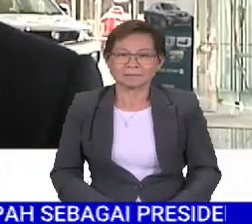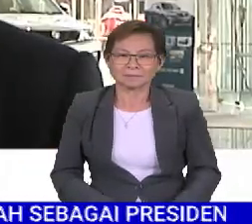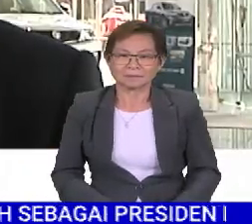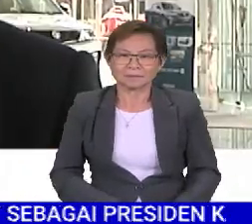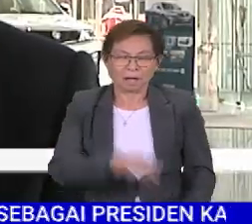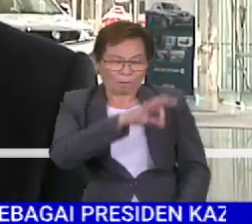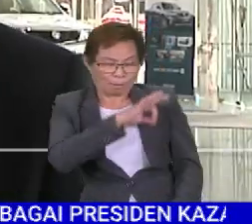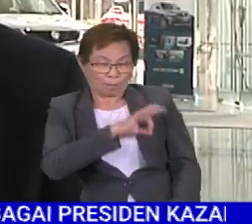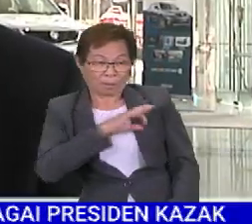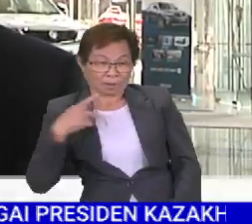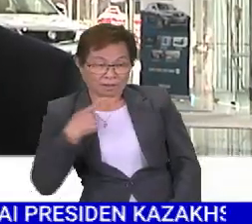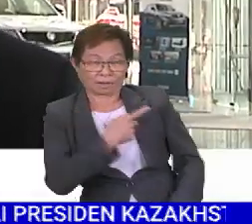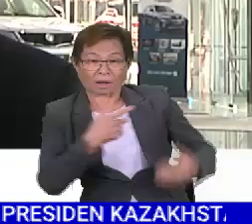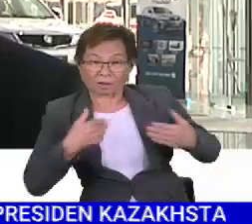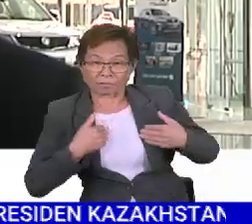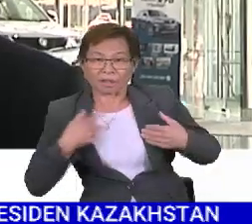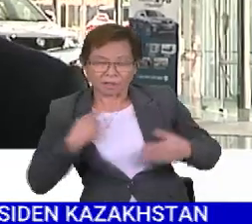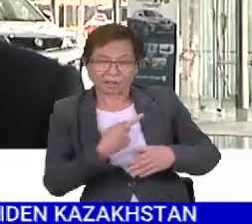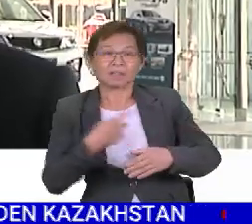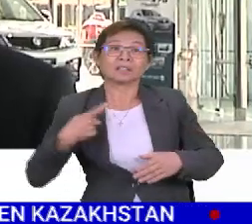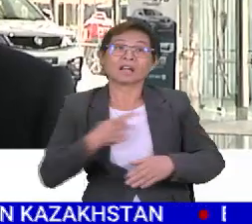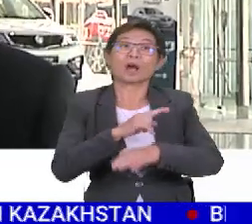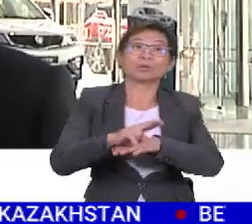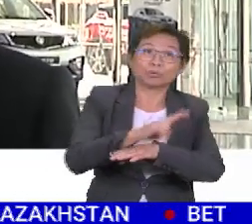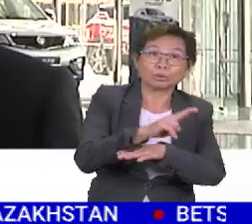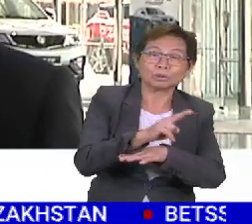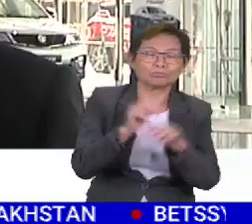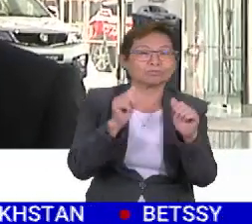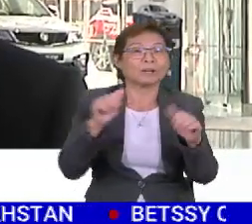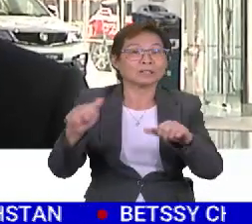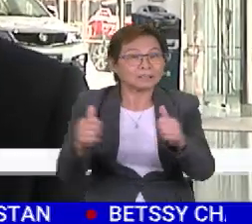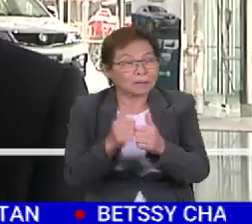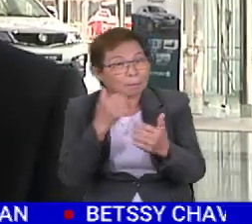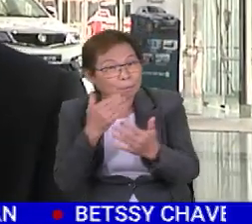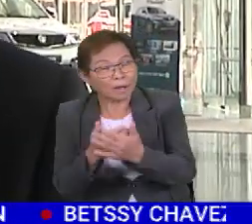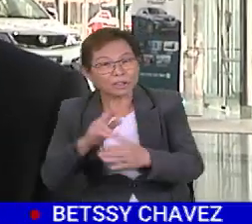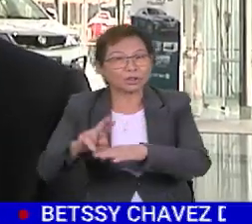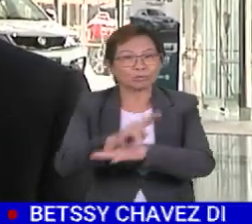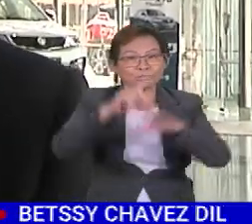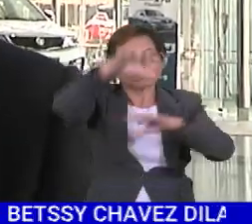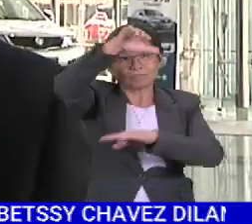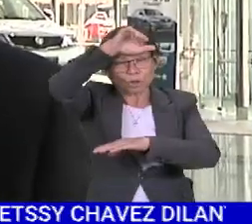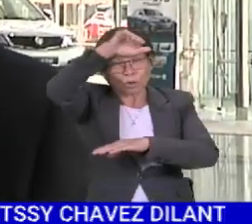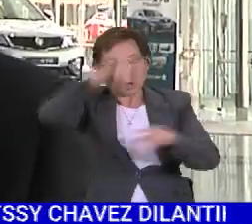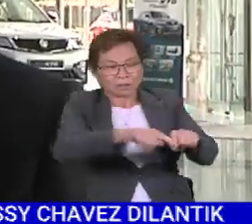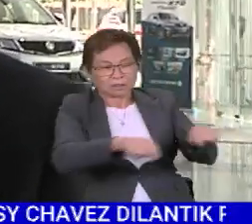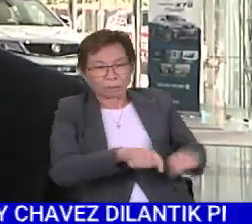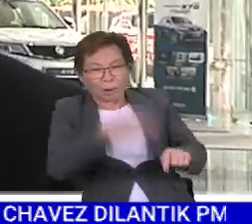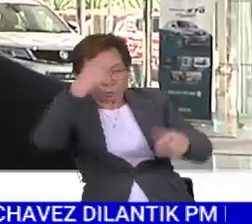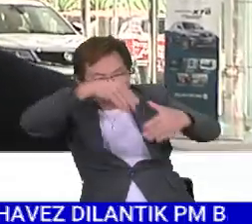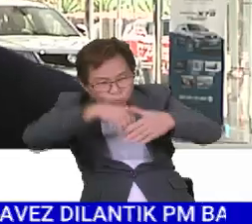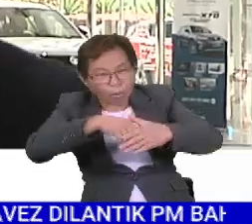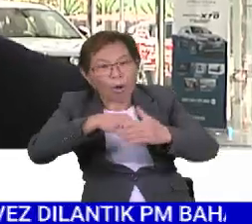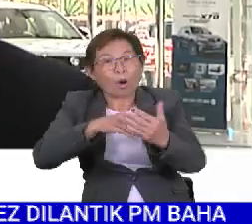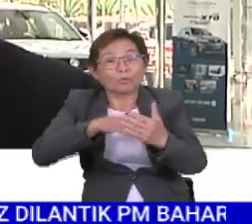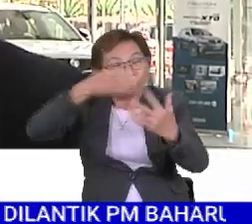Okay. Kelebihan yang kita ada ini kita akan guna sebaik mungkin di mana kita menggunakan Turki sebagai platform untuk kita menerokai pasaran-pasaran